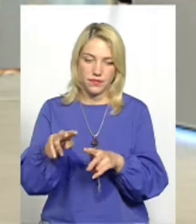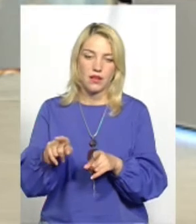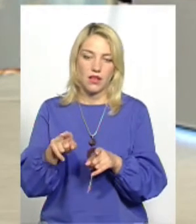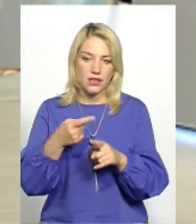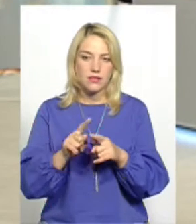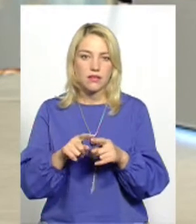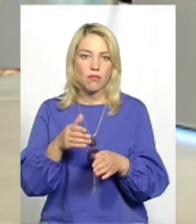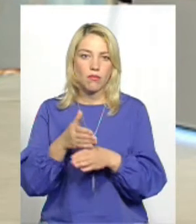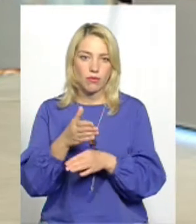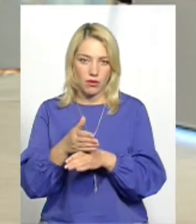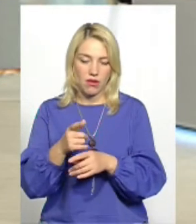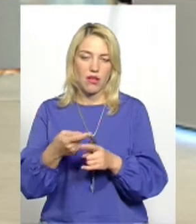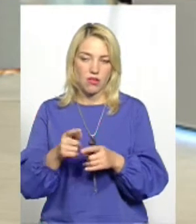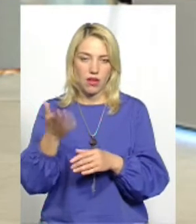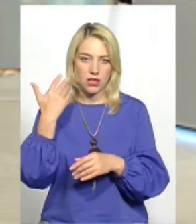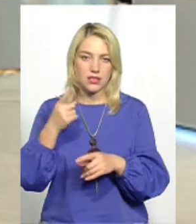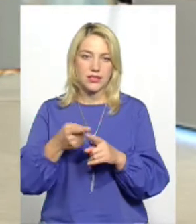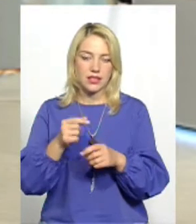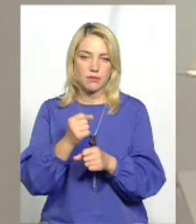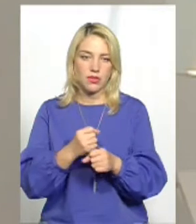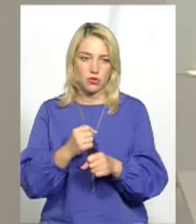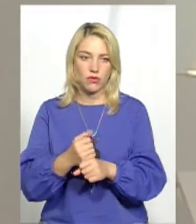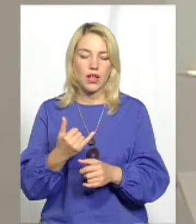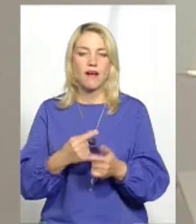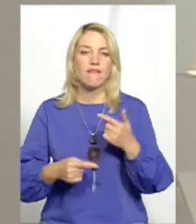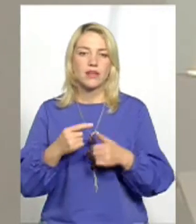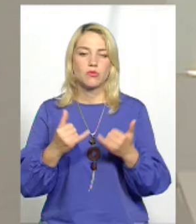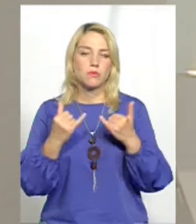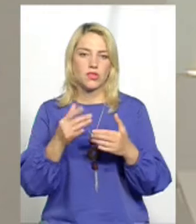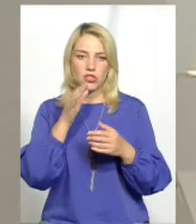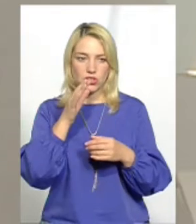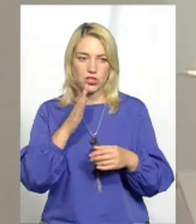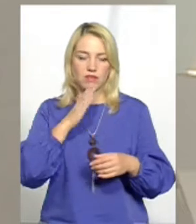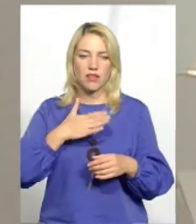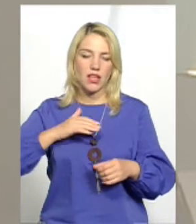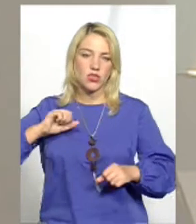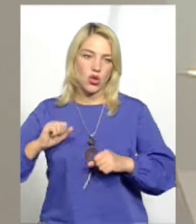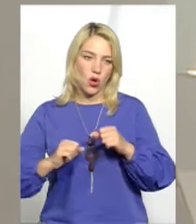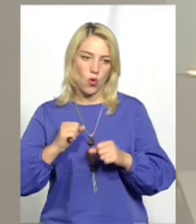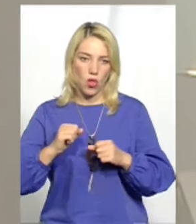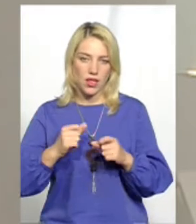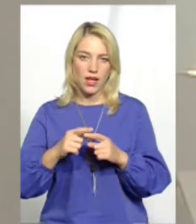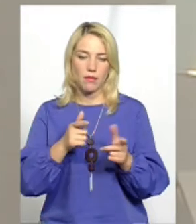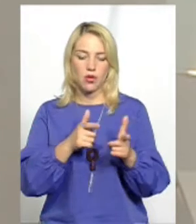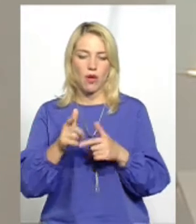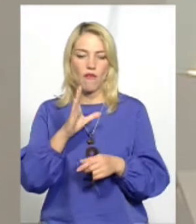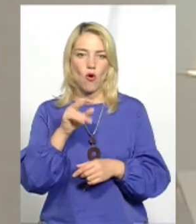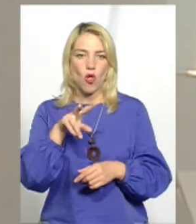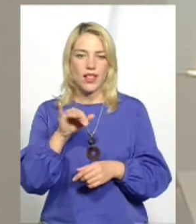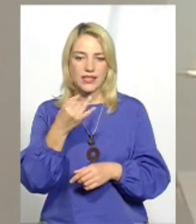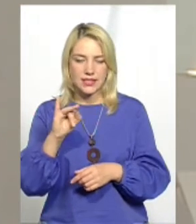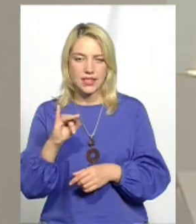повернімося з минулого у теперішній час. Наші луцькі колеги підготували сюжет із Волинського